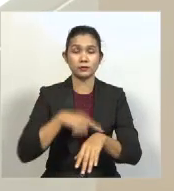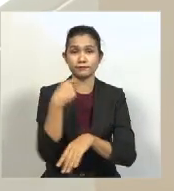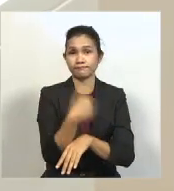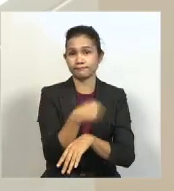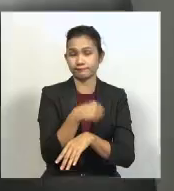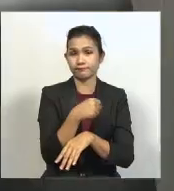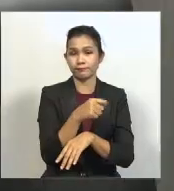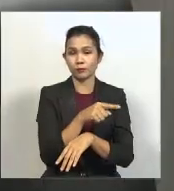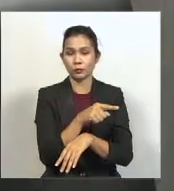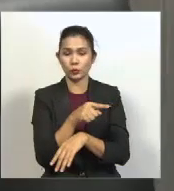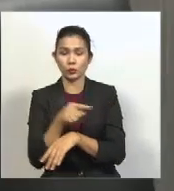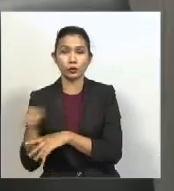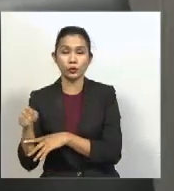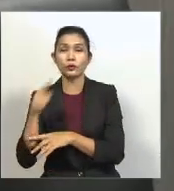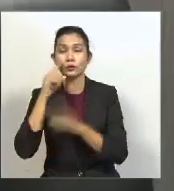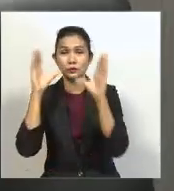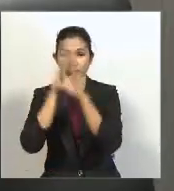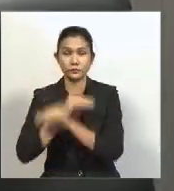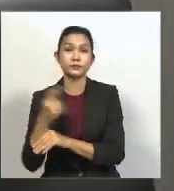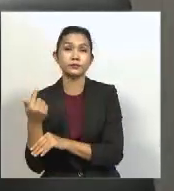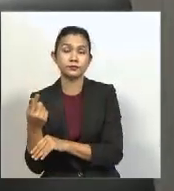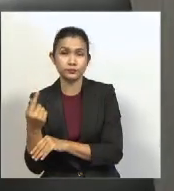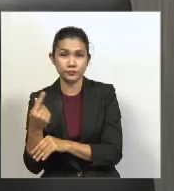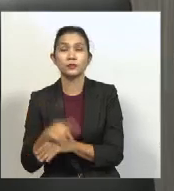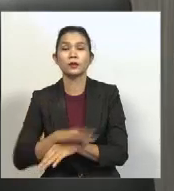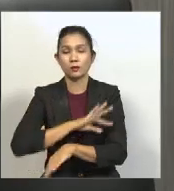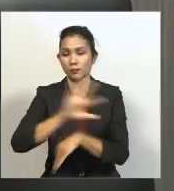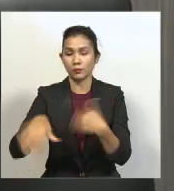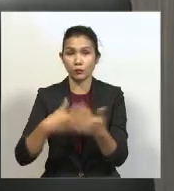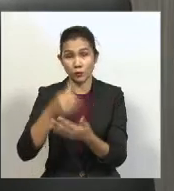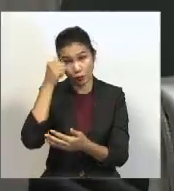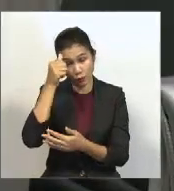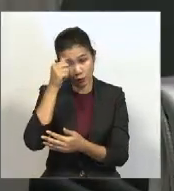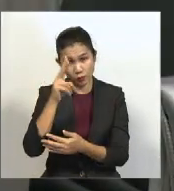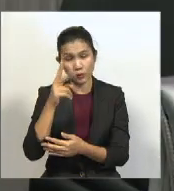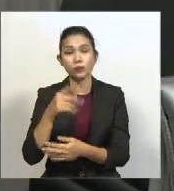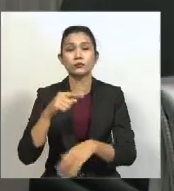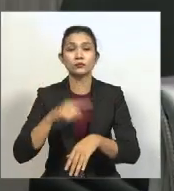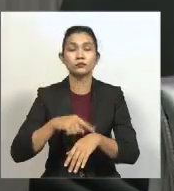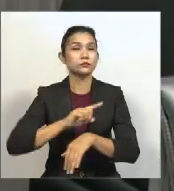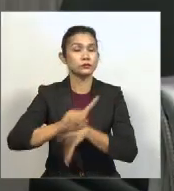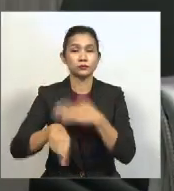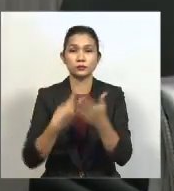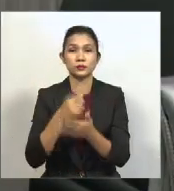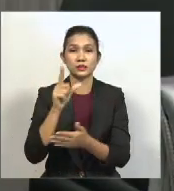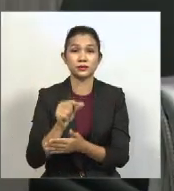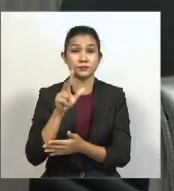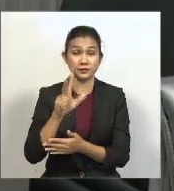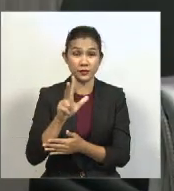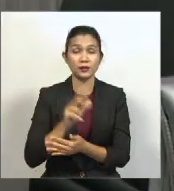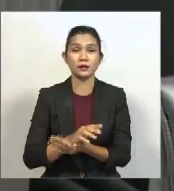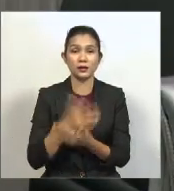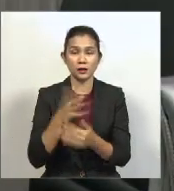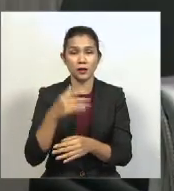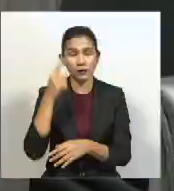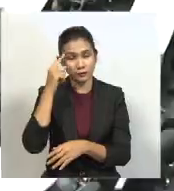ณ10นาฬิกาไปจนถึงเวลาประมาณ23นาฬิการวม2วันใช้เวลาทั้งหมด23ชั่วโมงนะคะและ